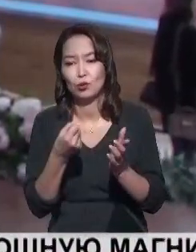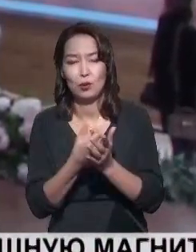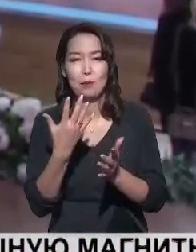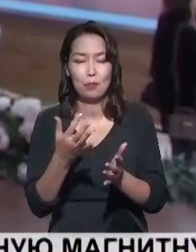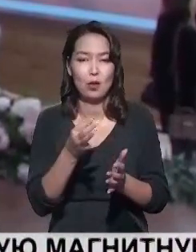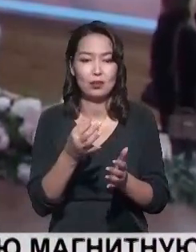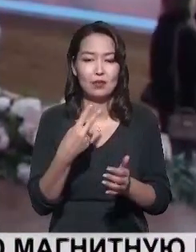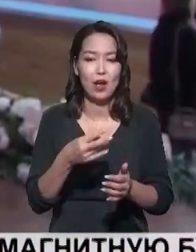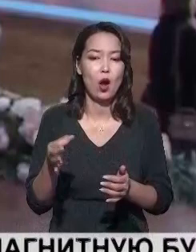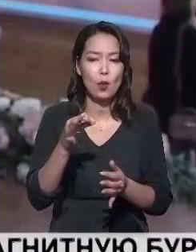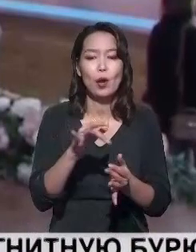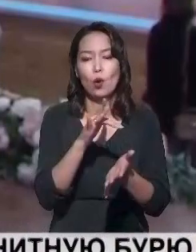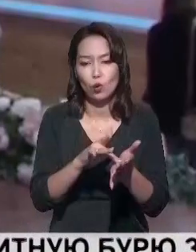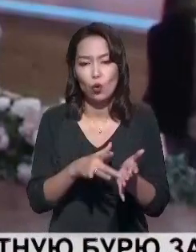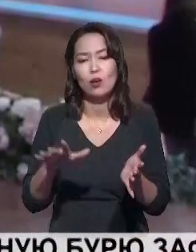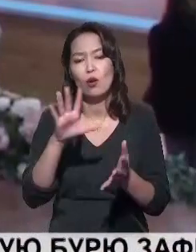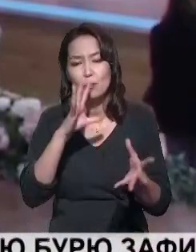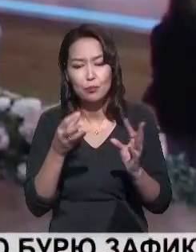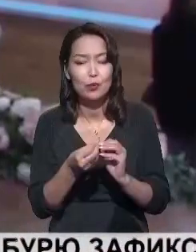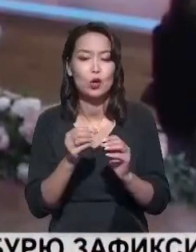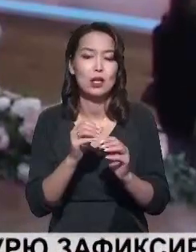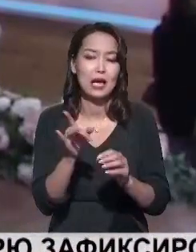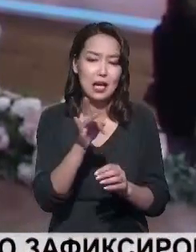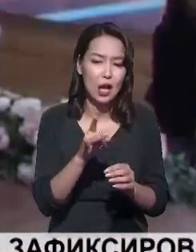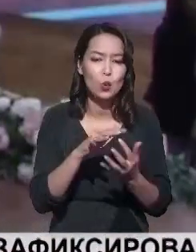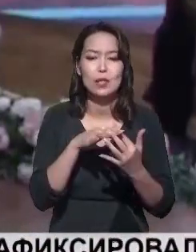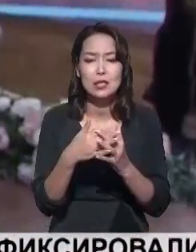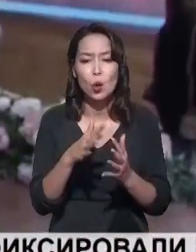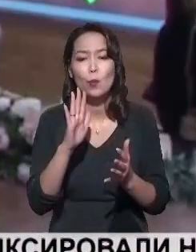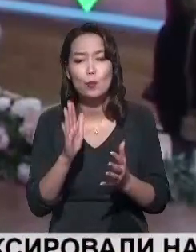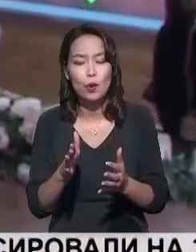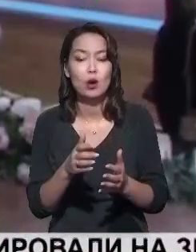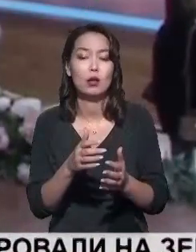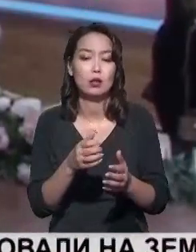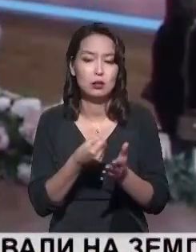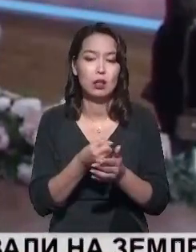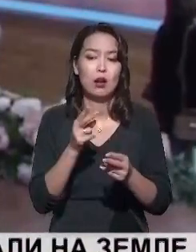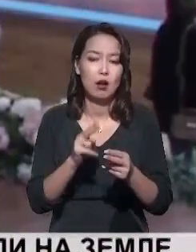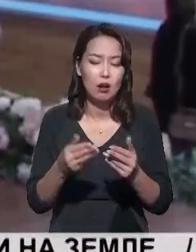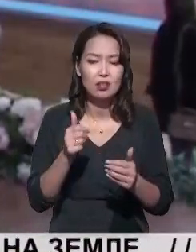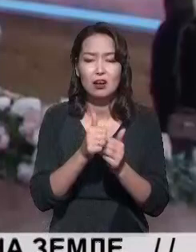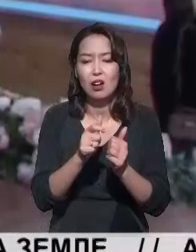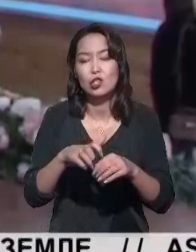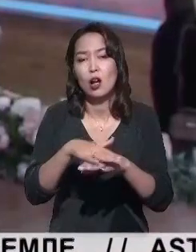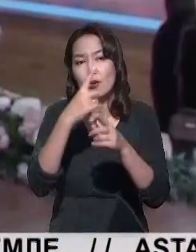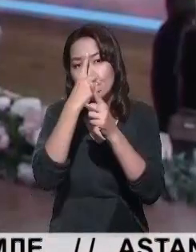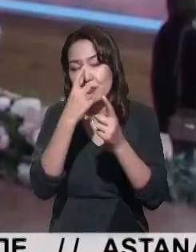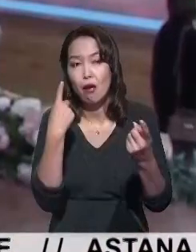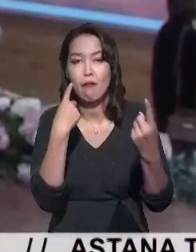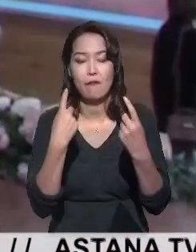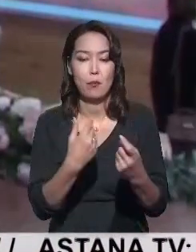областях, городах, в селах, в районах. То есть мы планируем дойти до каждого жителя и довести эту